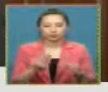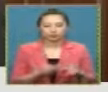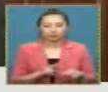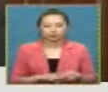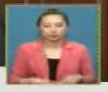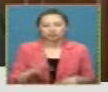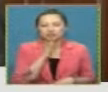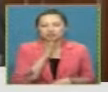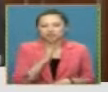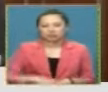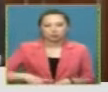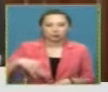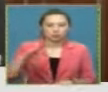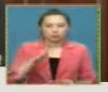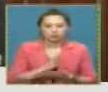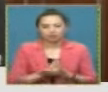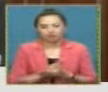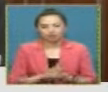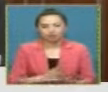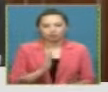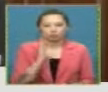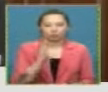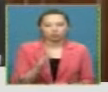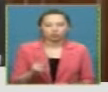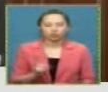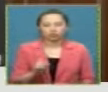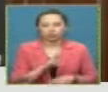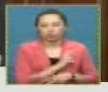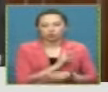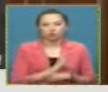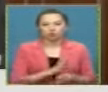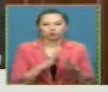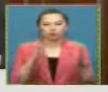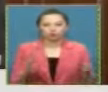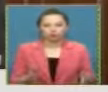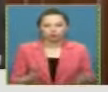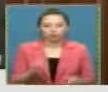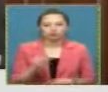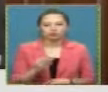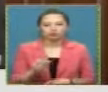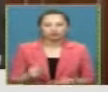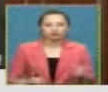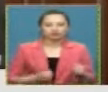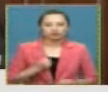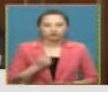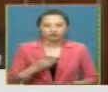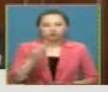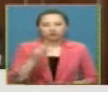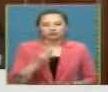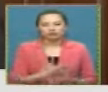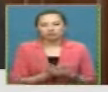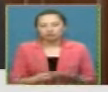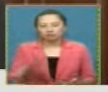Өсіп жатқан қыздарымыз, мұна алдағы үлкен еңбекпенен, абыройменен келе жатқан аналарымыздан үлгі